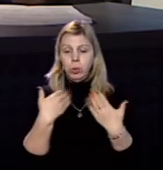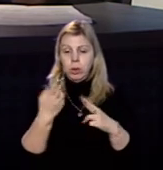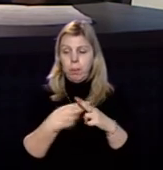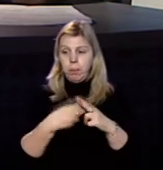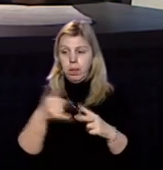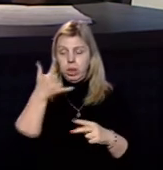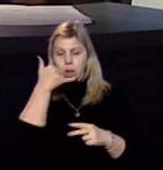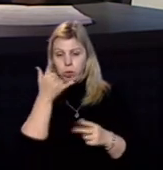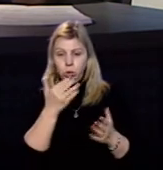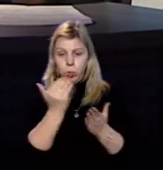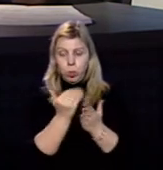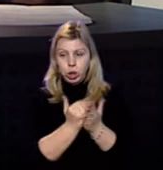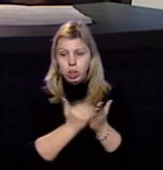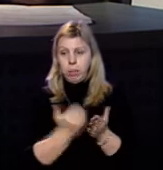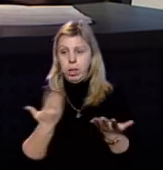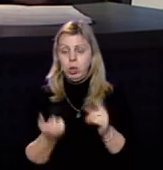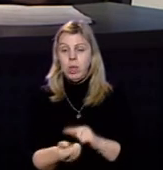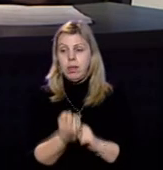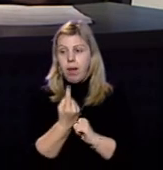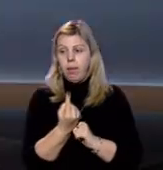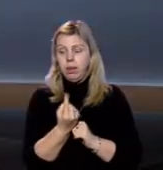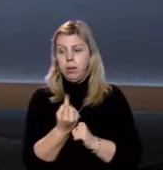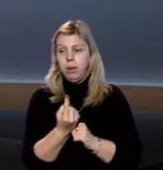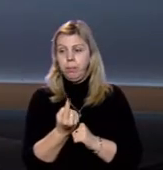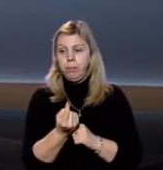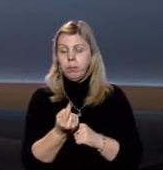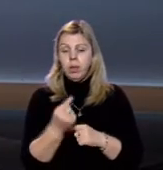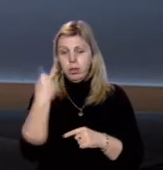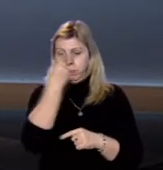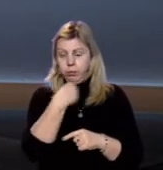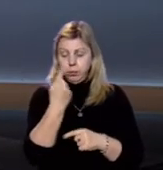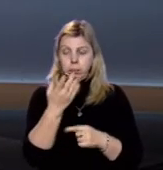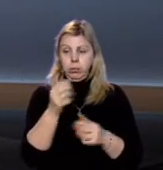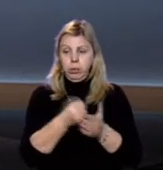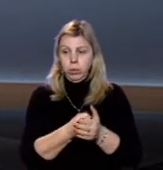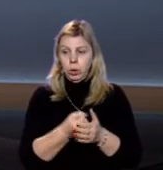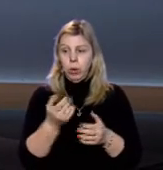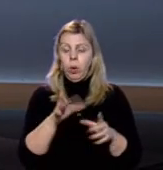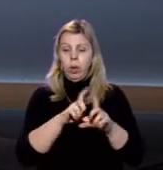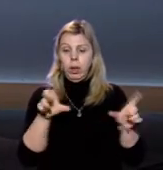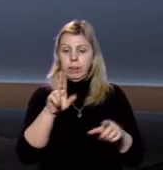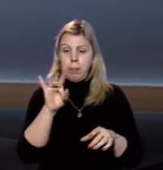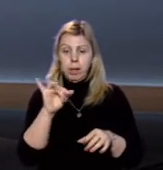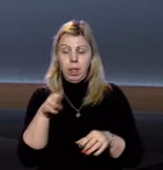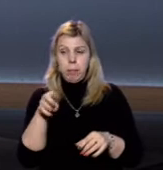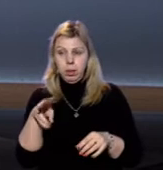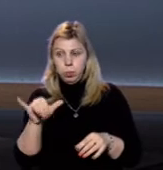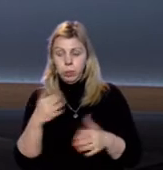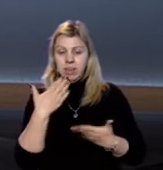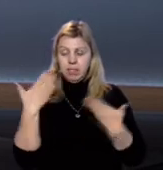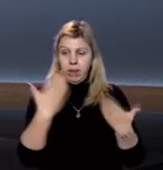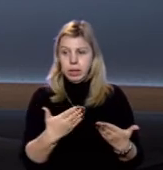і в телефонному режимі, і якщо з'являться фізичні особи безпосередньо до департаменту із